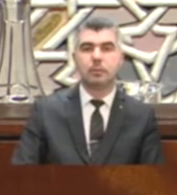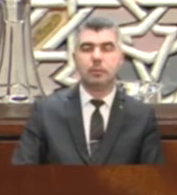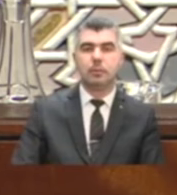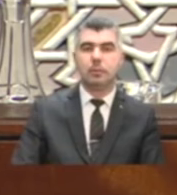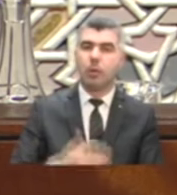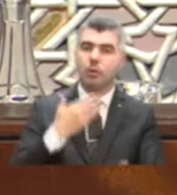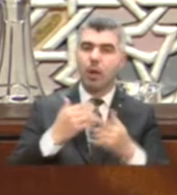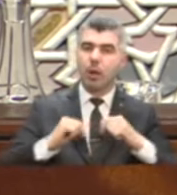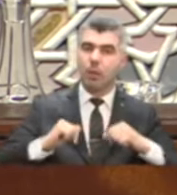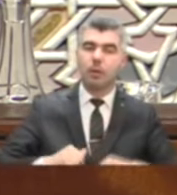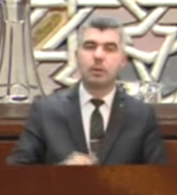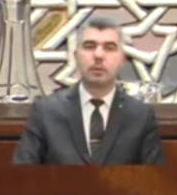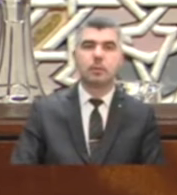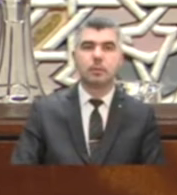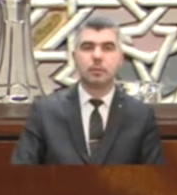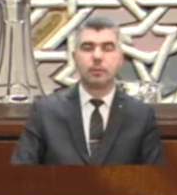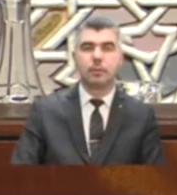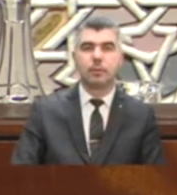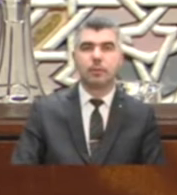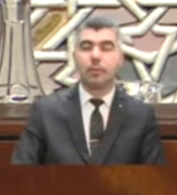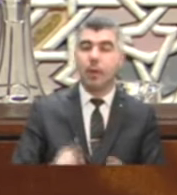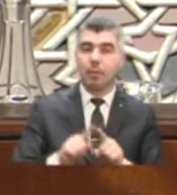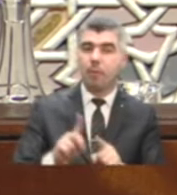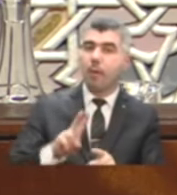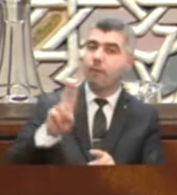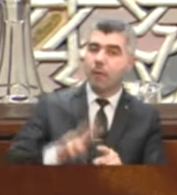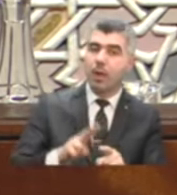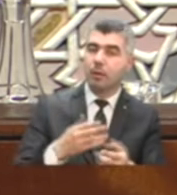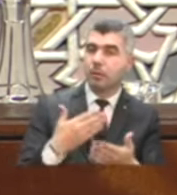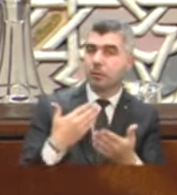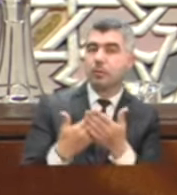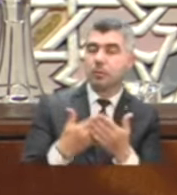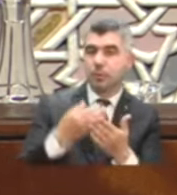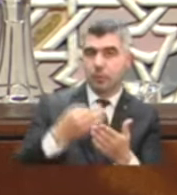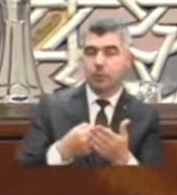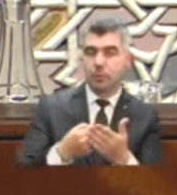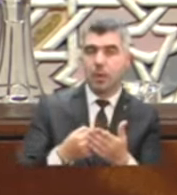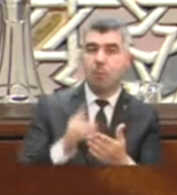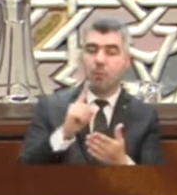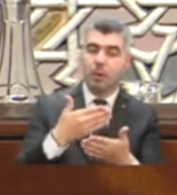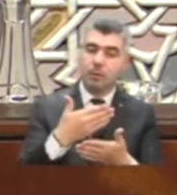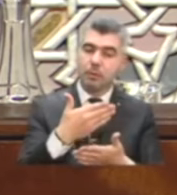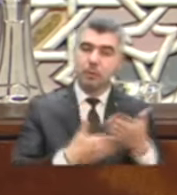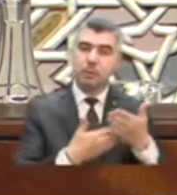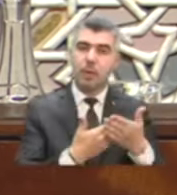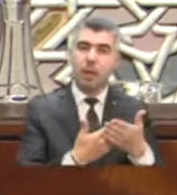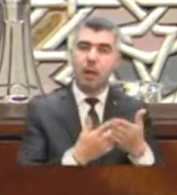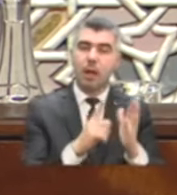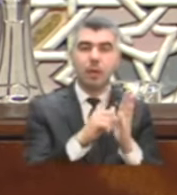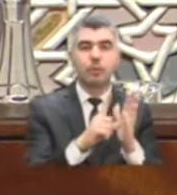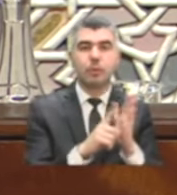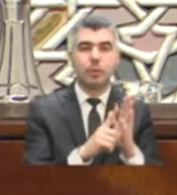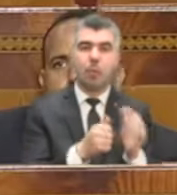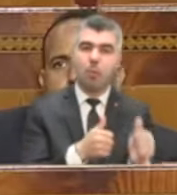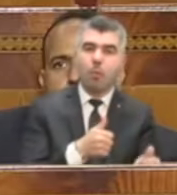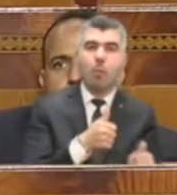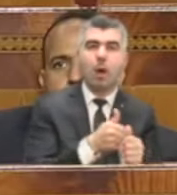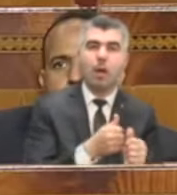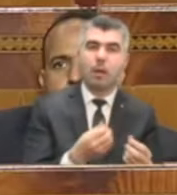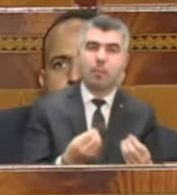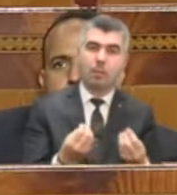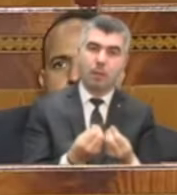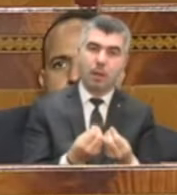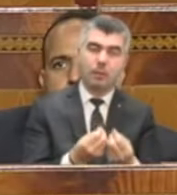شكرا سيد الوزير. هي حقيقه الشيء اللي قلته جيد، الا انه كيخص يكون مراسم اللي تواكب هذا التنزيل سيد